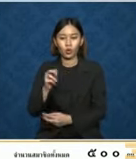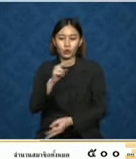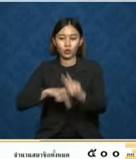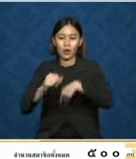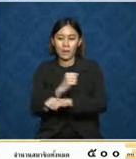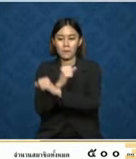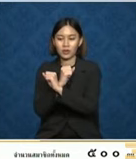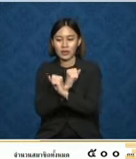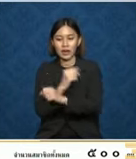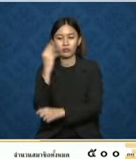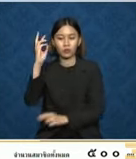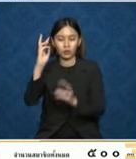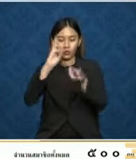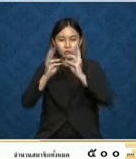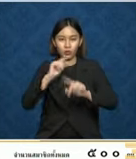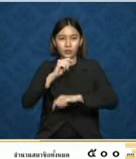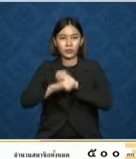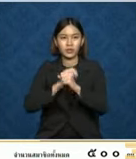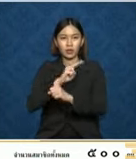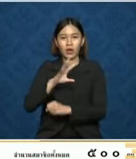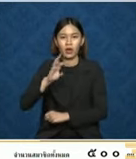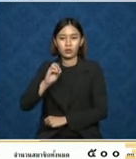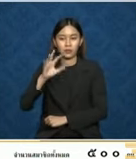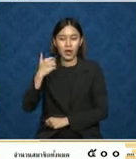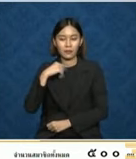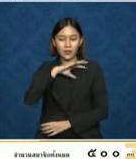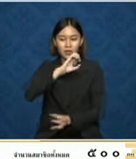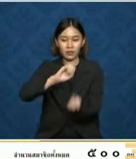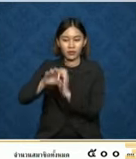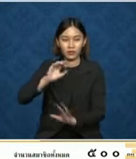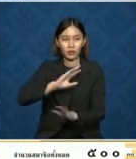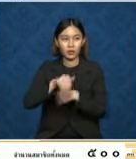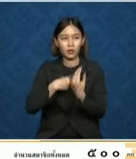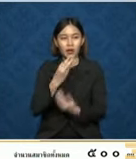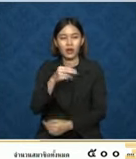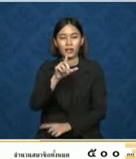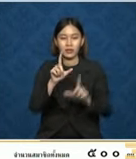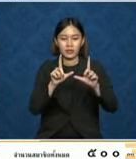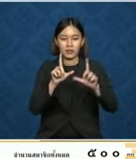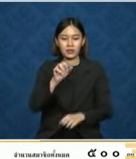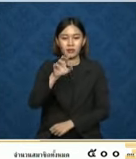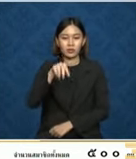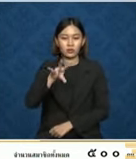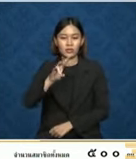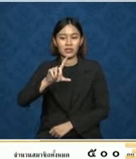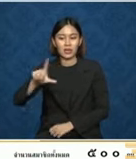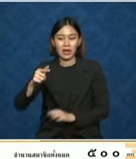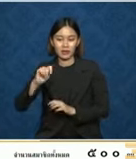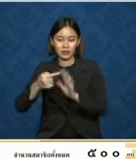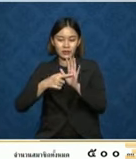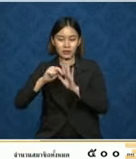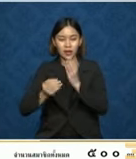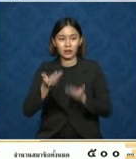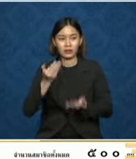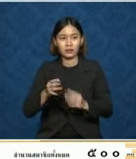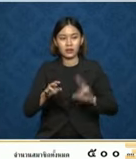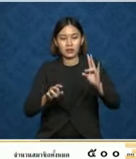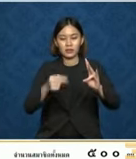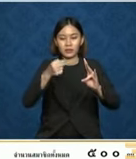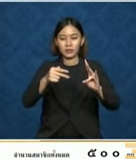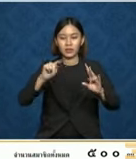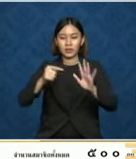ในปี2565เรามีปริมาณขยะมูลฝอยกว่า 25.7 ล้านตันหรือ 70,000 ตัน